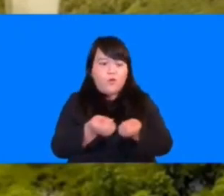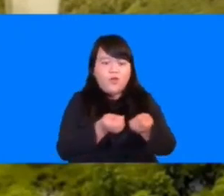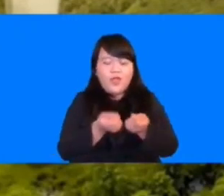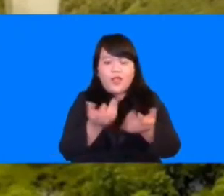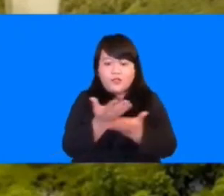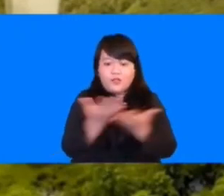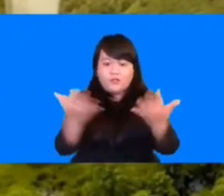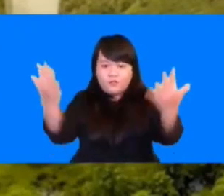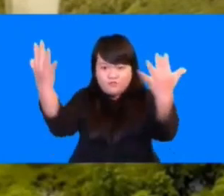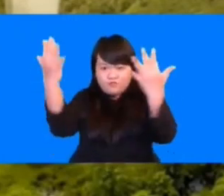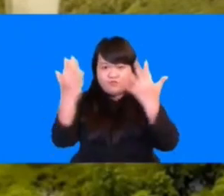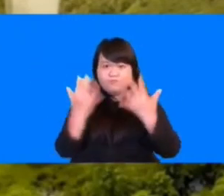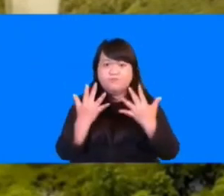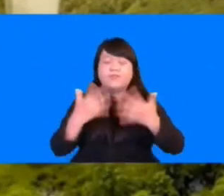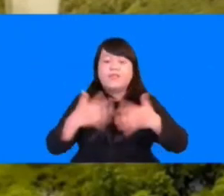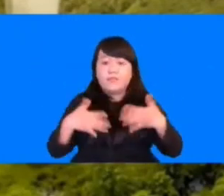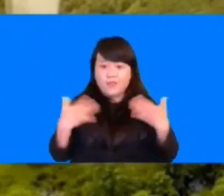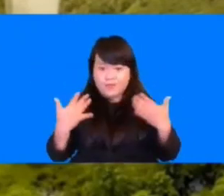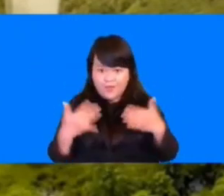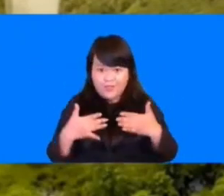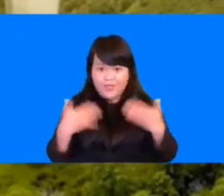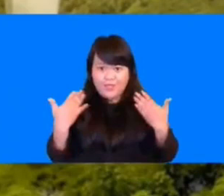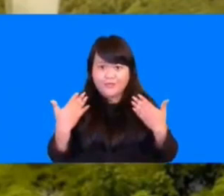hadirin sekalian yang berbahagia.